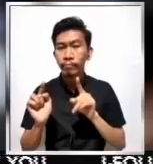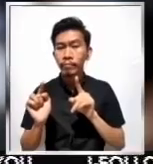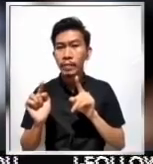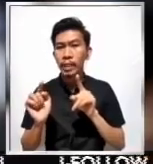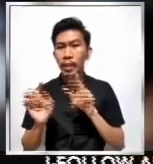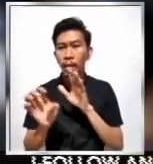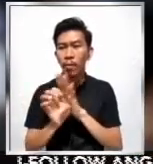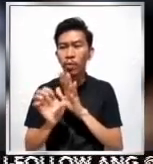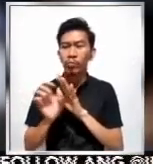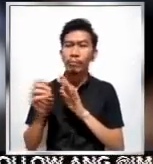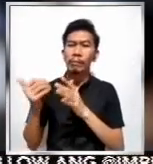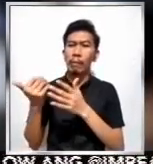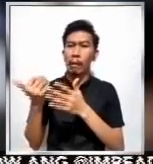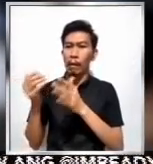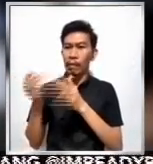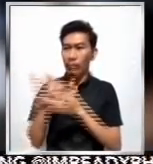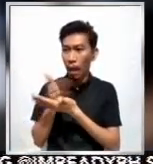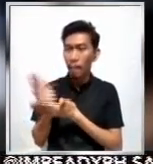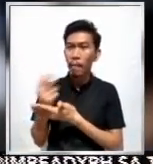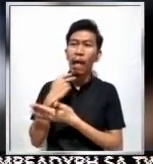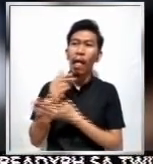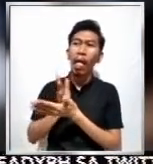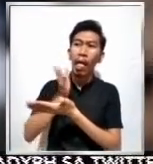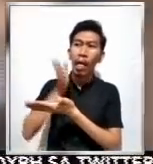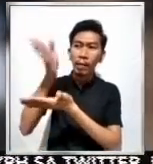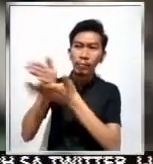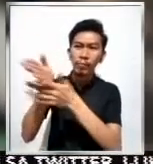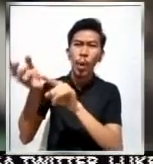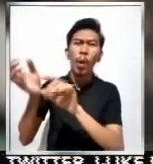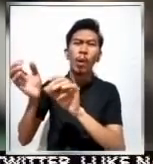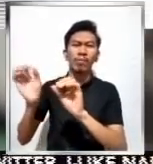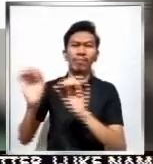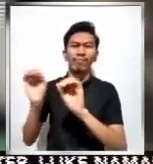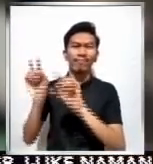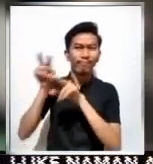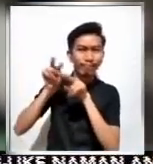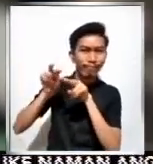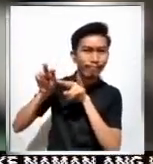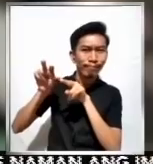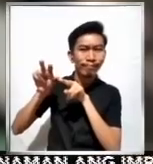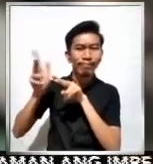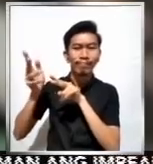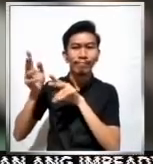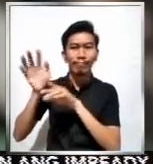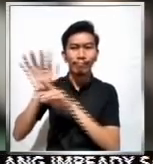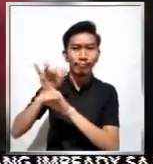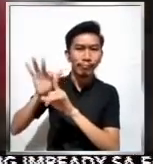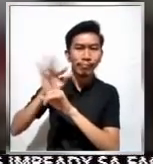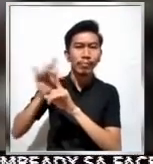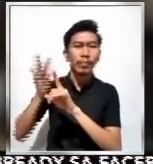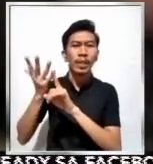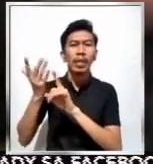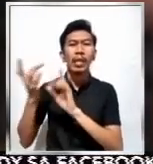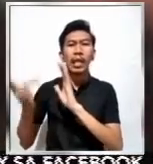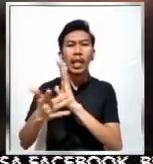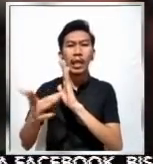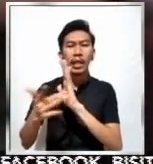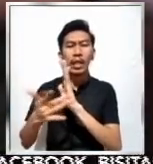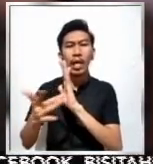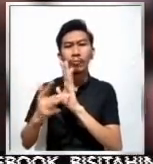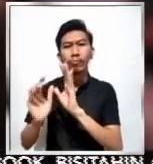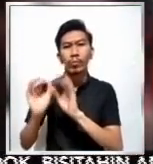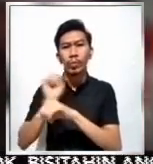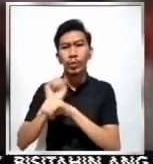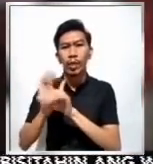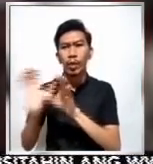at unsupervised na mga movements ng LSI. Kung yung walang alam po yung technical working group or any other agencies,